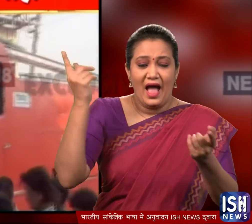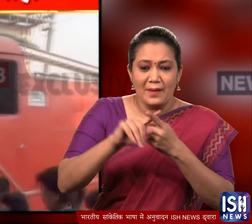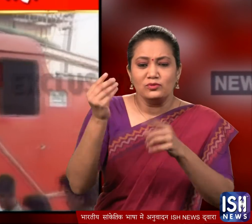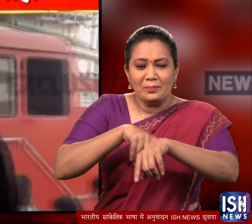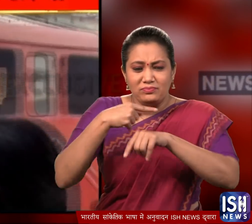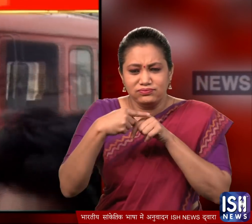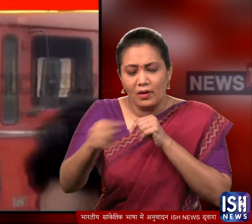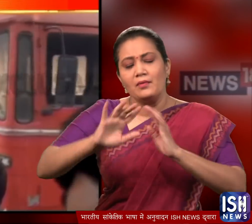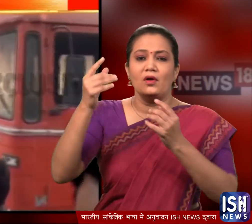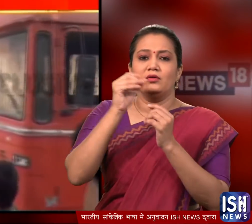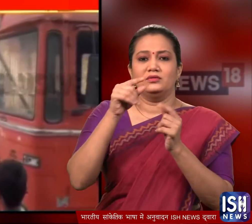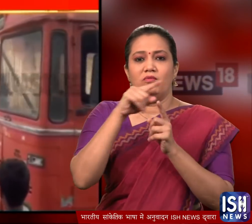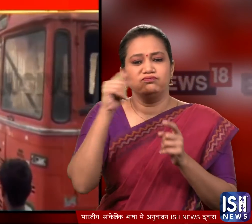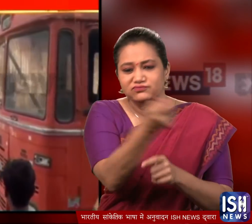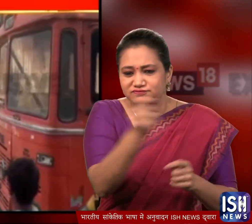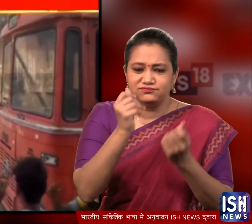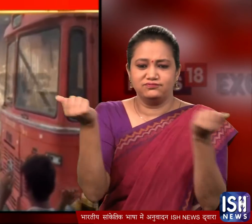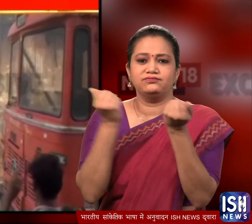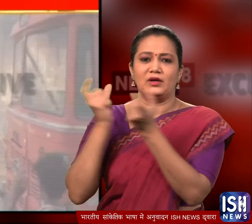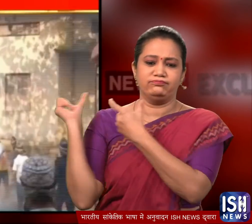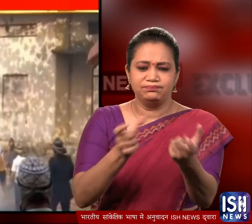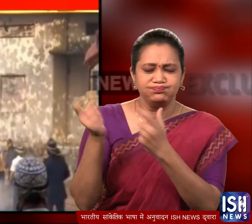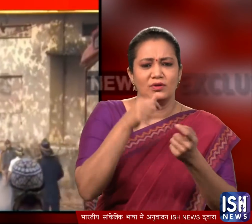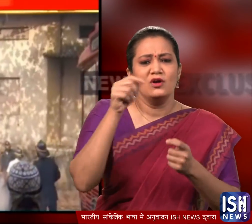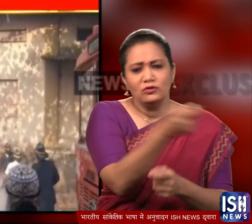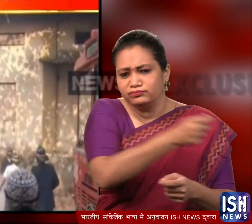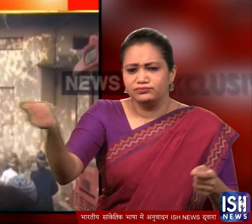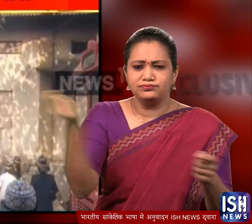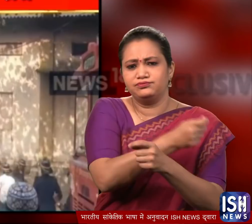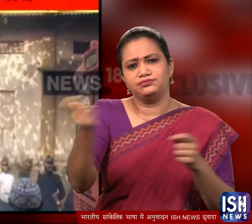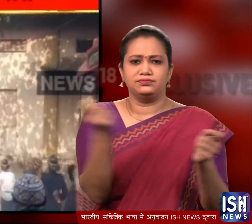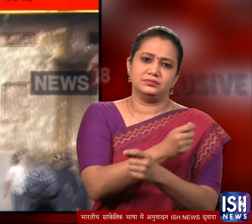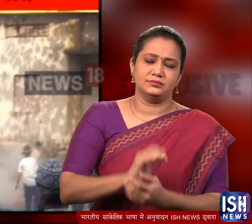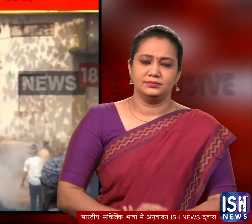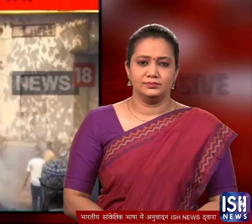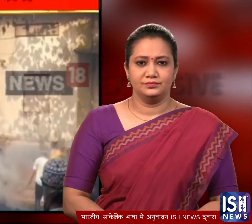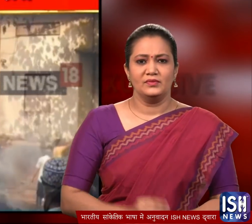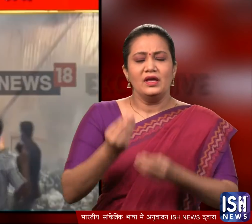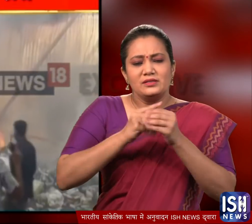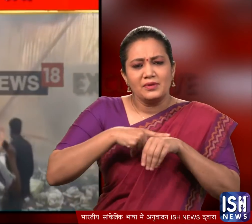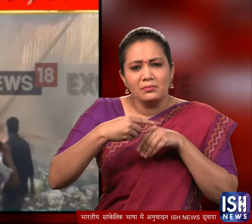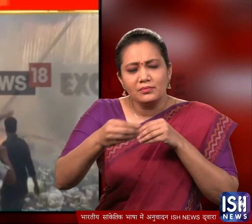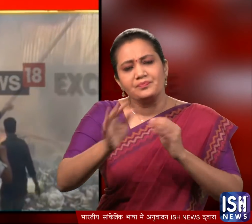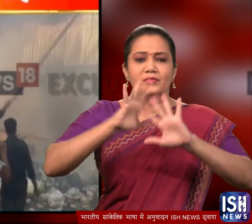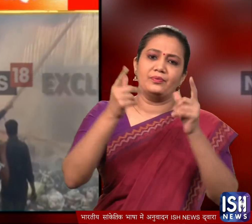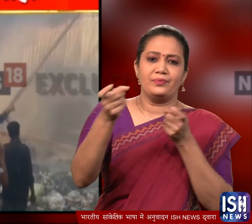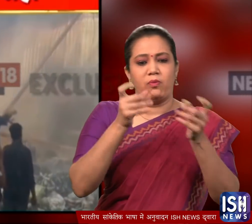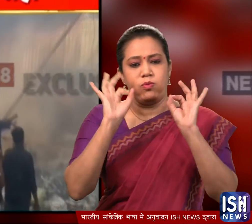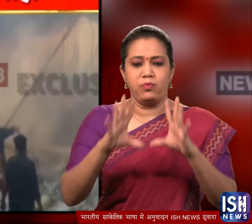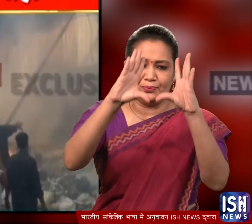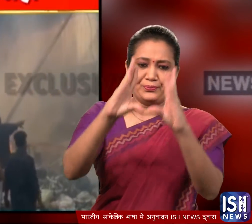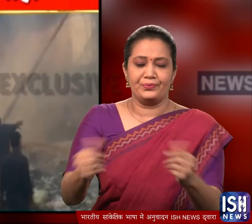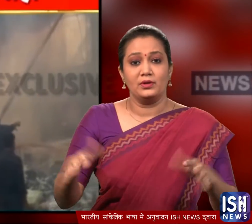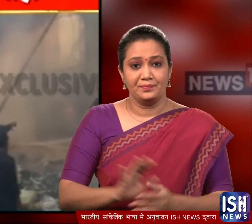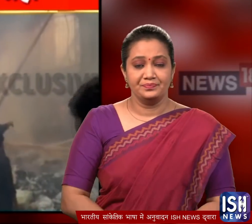इस घटना के थोड़ी देर बाद फायर ब्रिगेड की कुछ गाड़ियां वहां पहुंची और दमकल कर्मियों ने आग को बुझाने का काम शुरू कर दिया। कुछ देर के बाद उस पर काबू तो